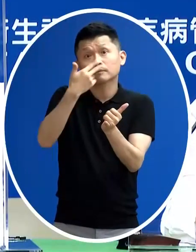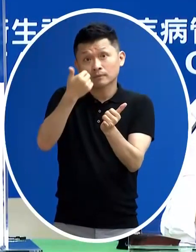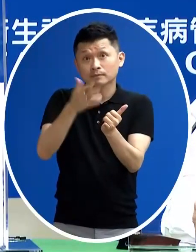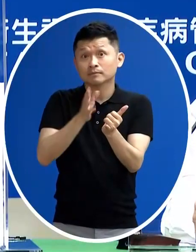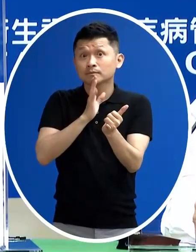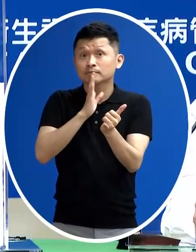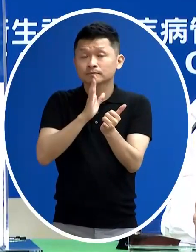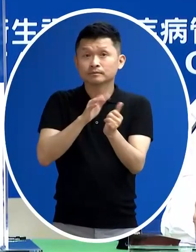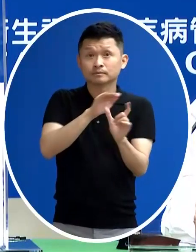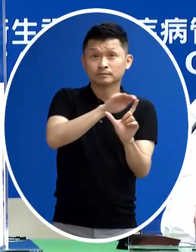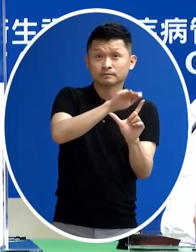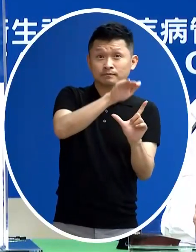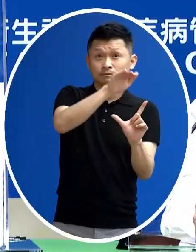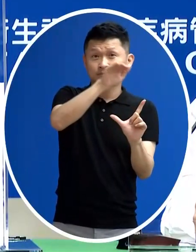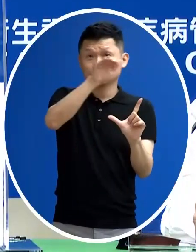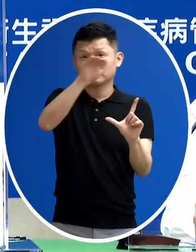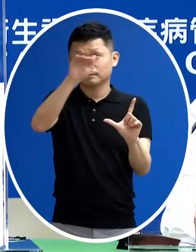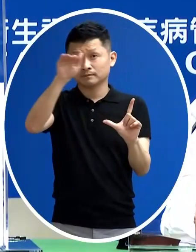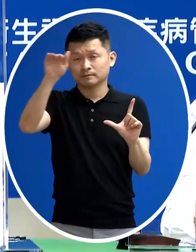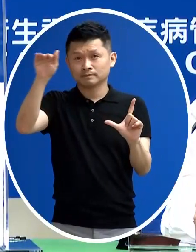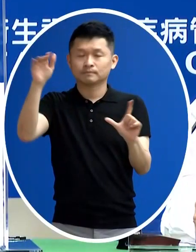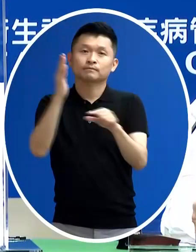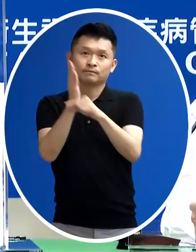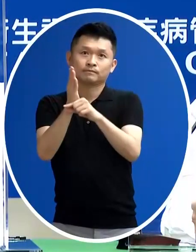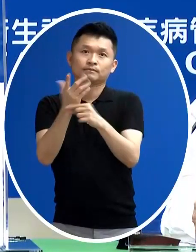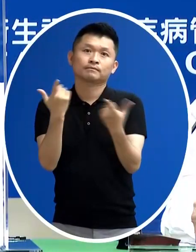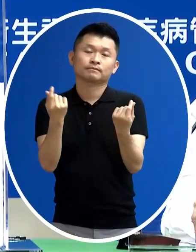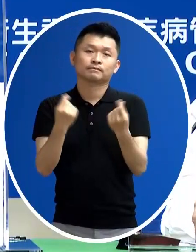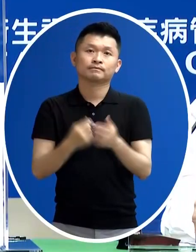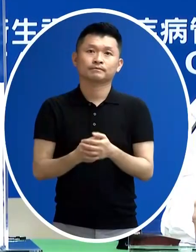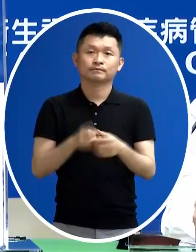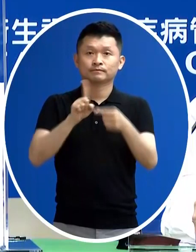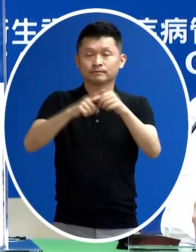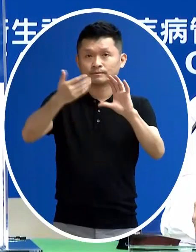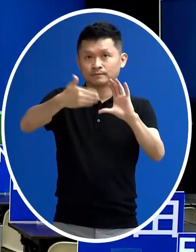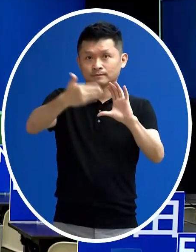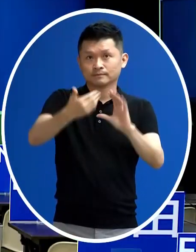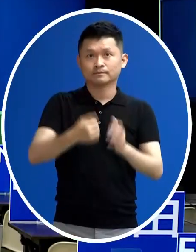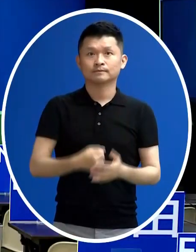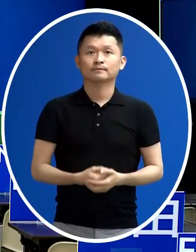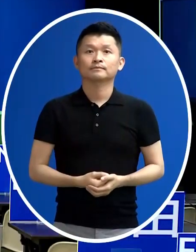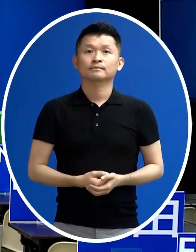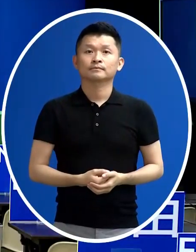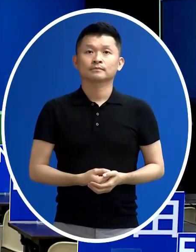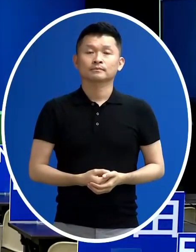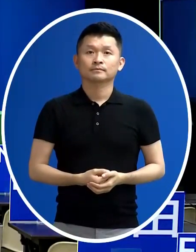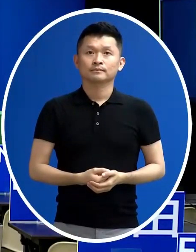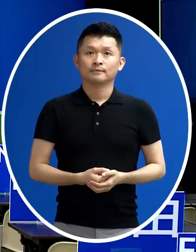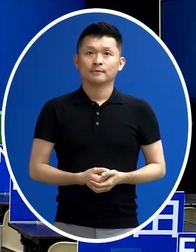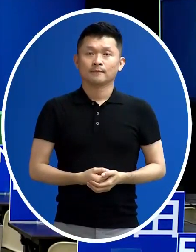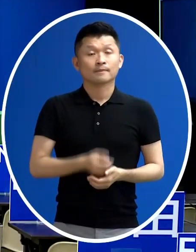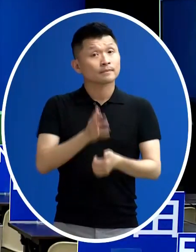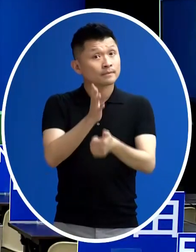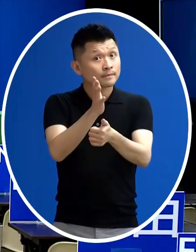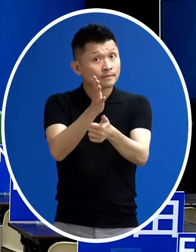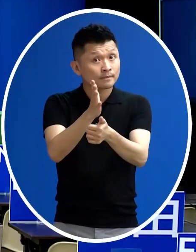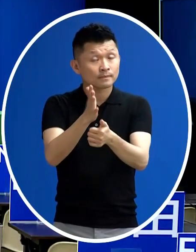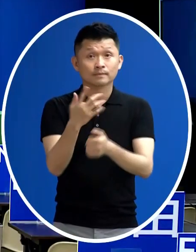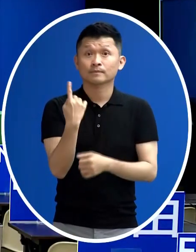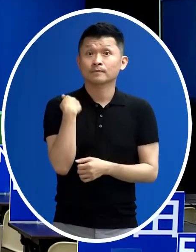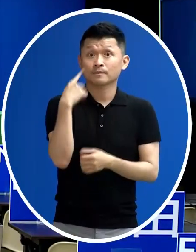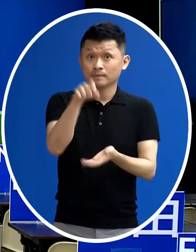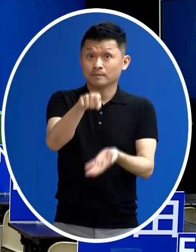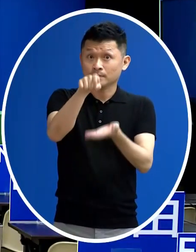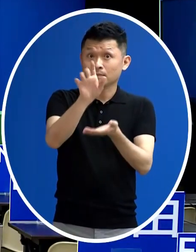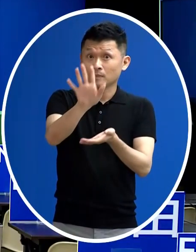信这都是在高原期里面。好，中四哈。 谢谢部长，想请问一下，昨天您